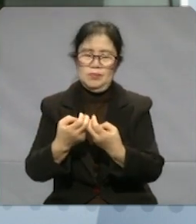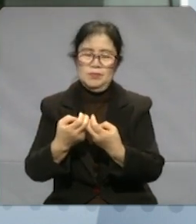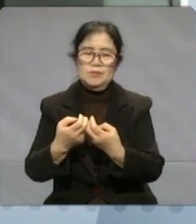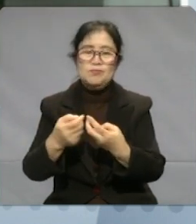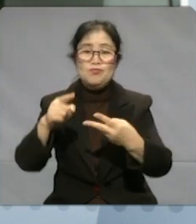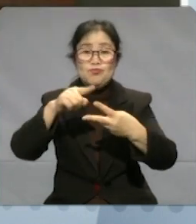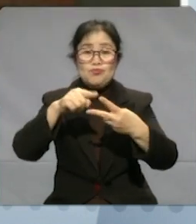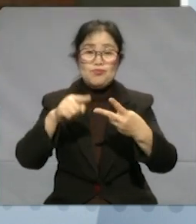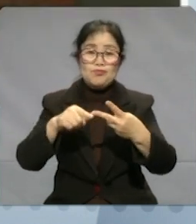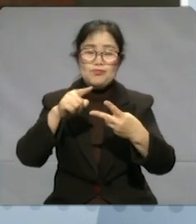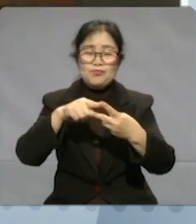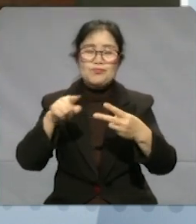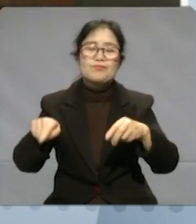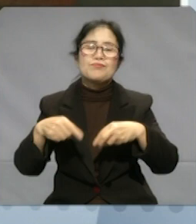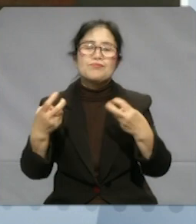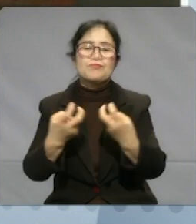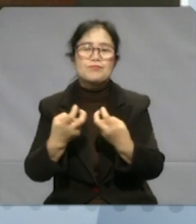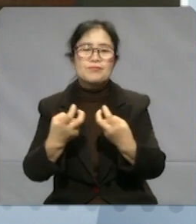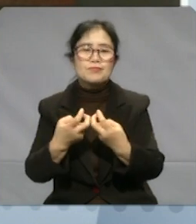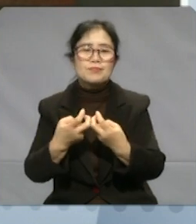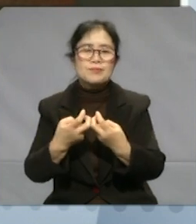가지 정책이